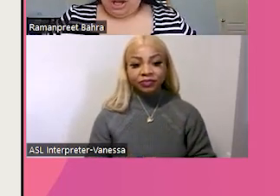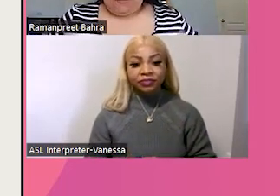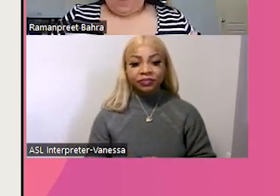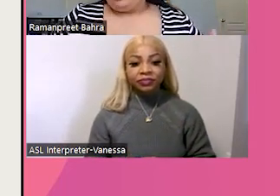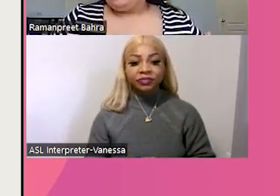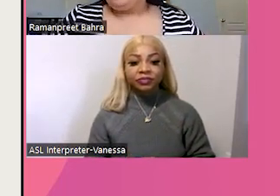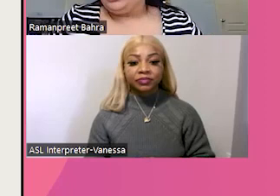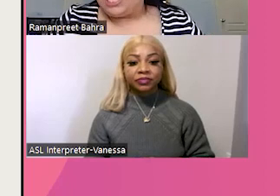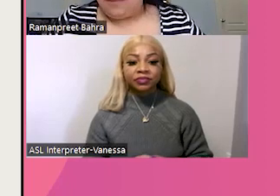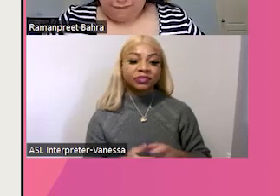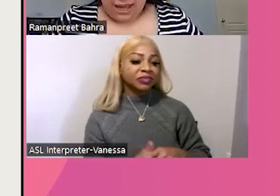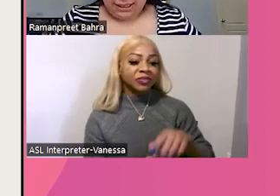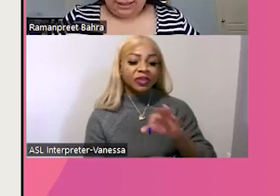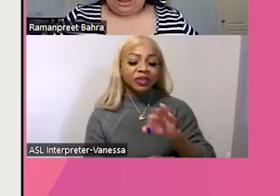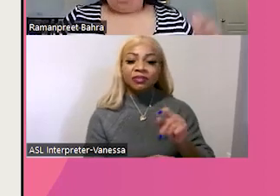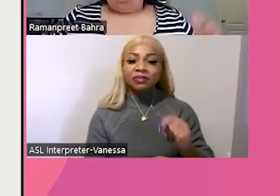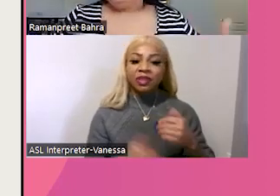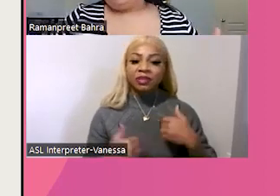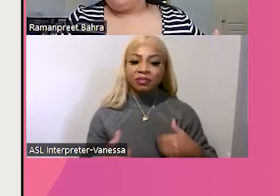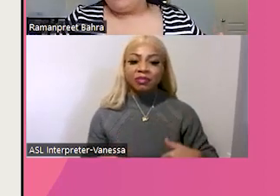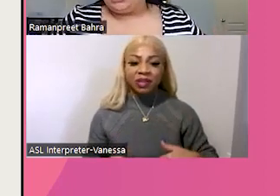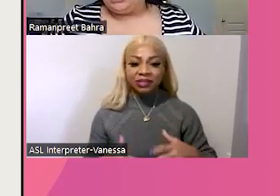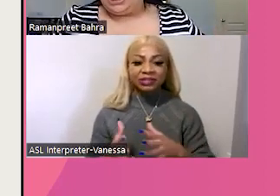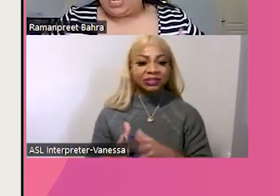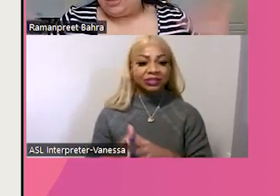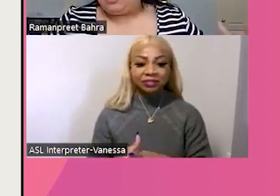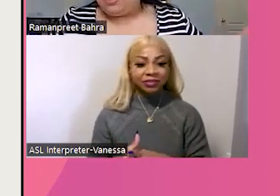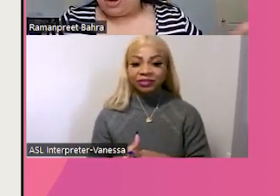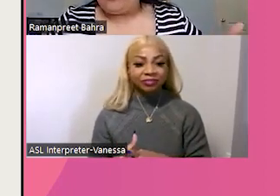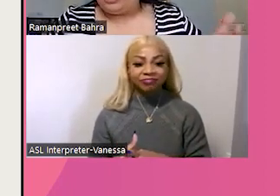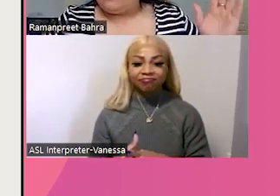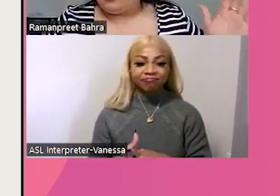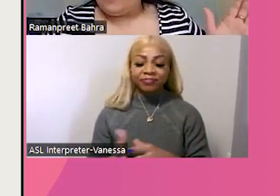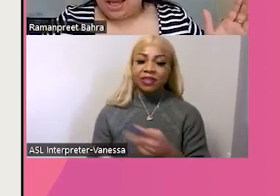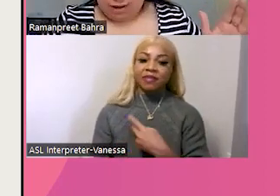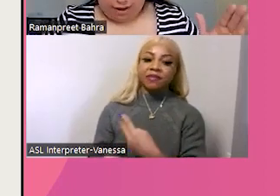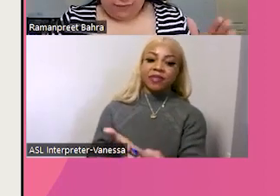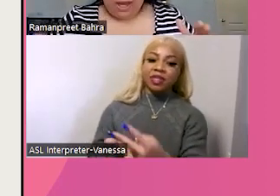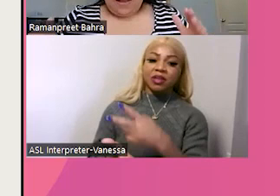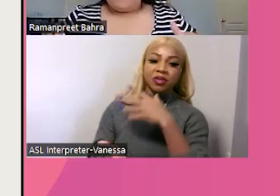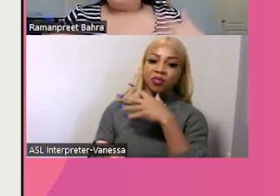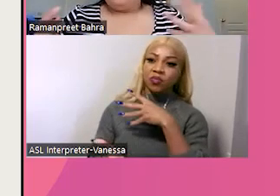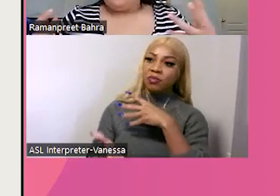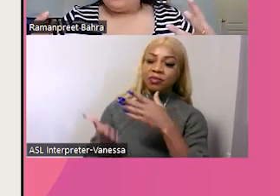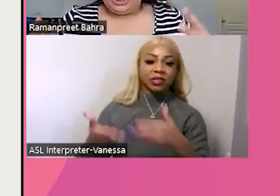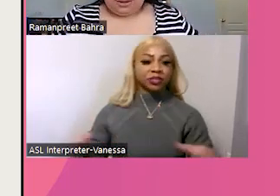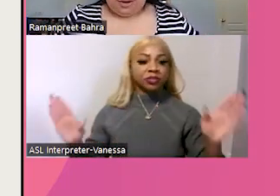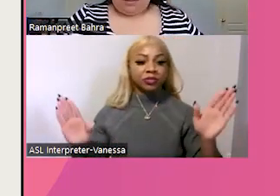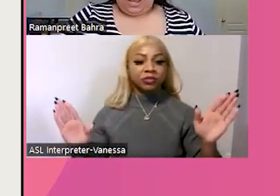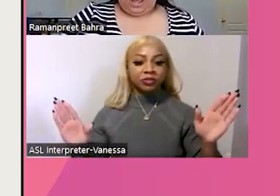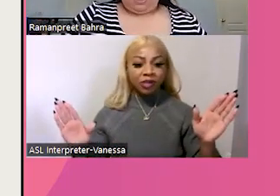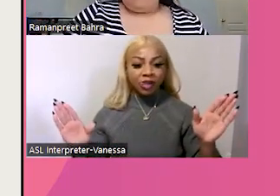ça veut dire que la discrimination et sa taille donc lui fait penser comme étant un échec